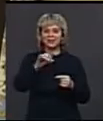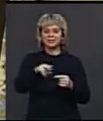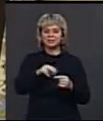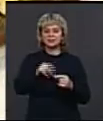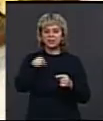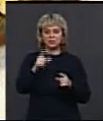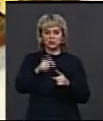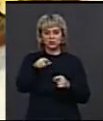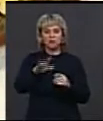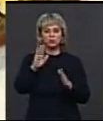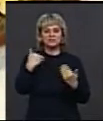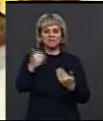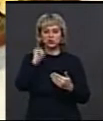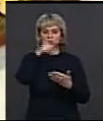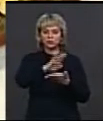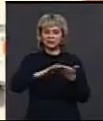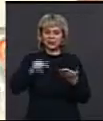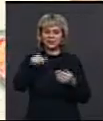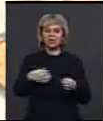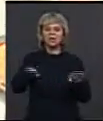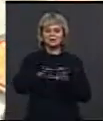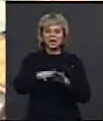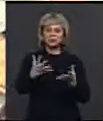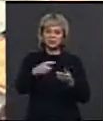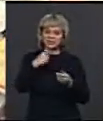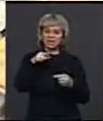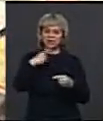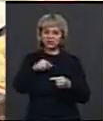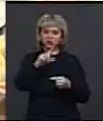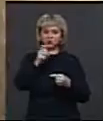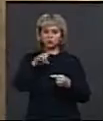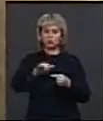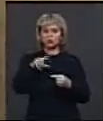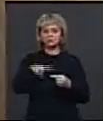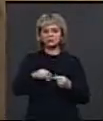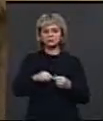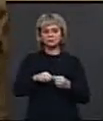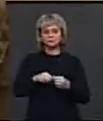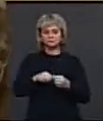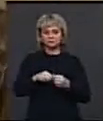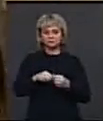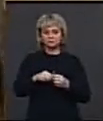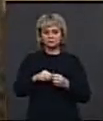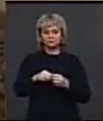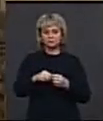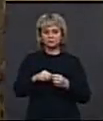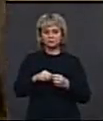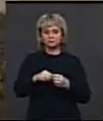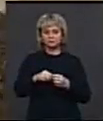что их много. Тана насн уте волг. Пусть ваши годы продлеваются, так принято говорить в Зул.